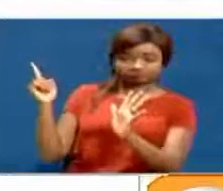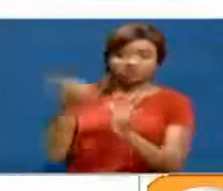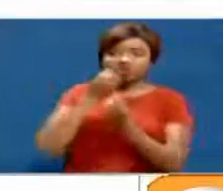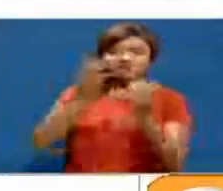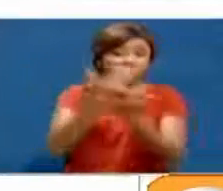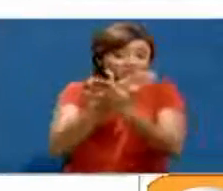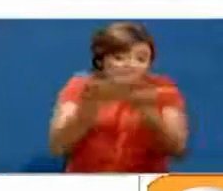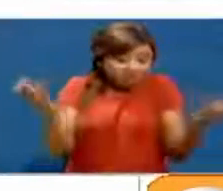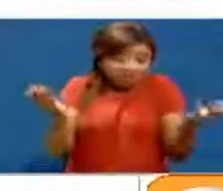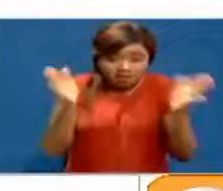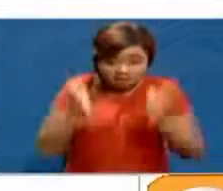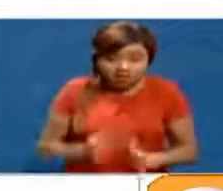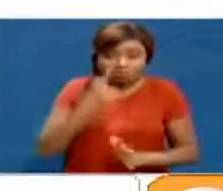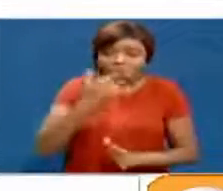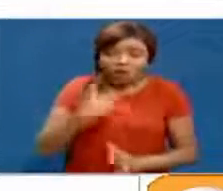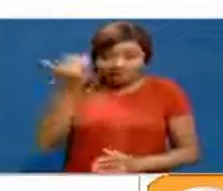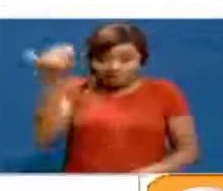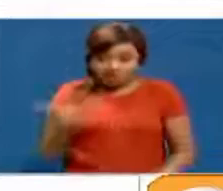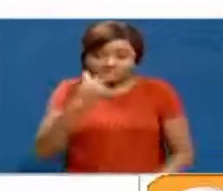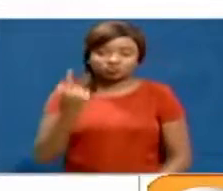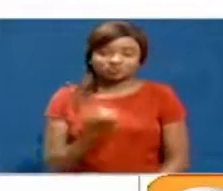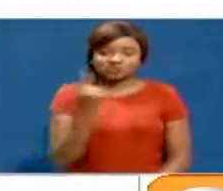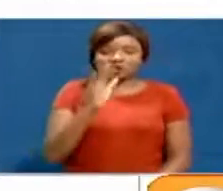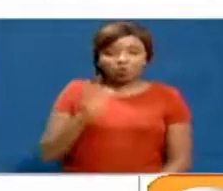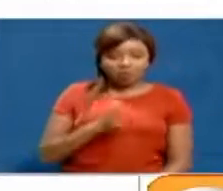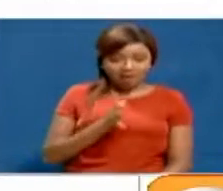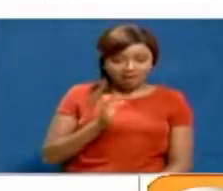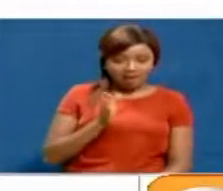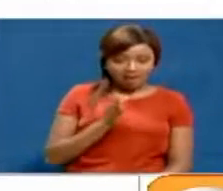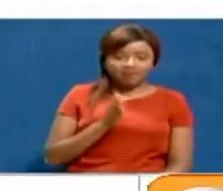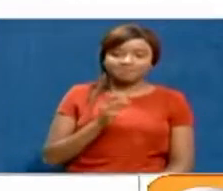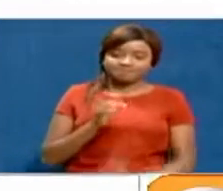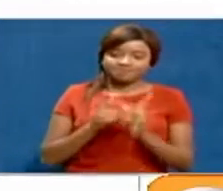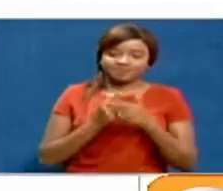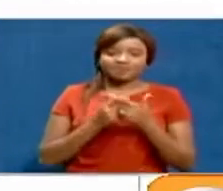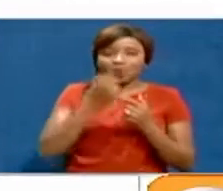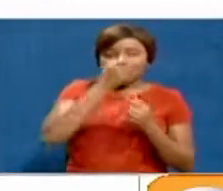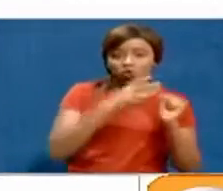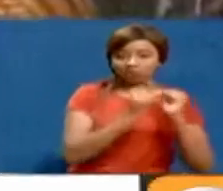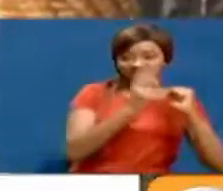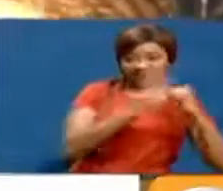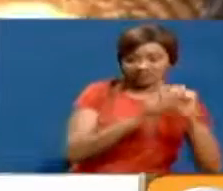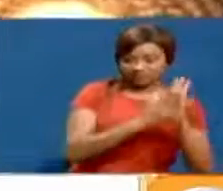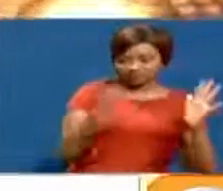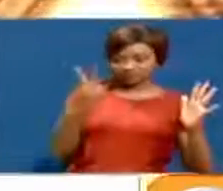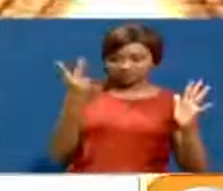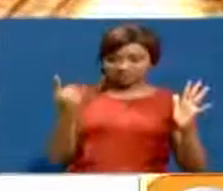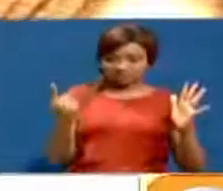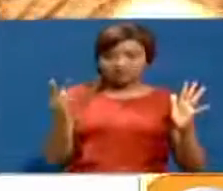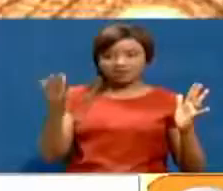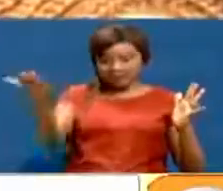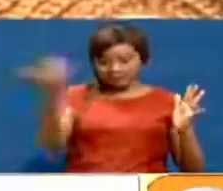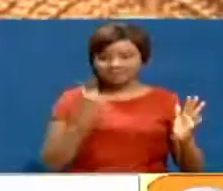mama, ikiwa uko na msichana ambaye ni single mother, nikaweka age bracket because ni easier to manage between 17 to 21.